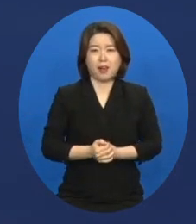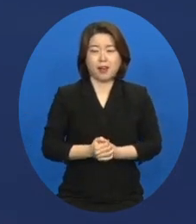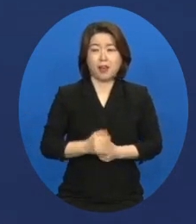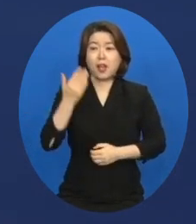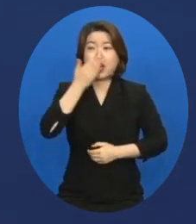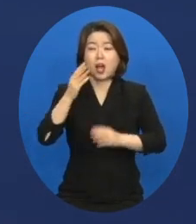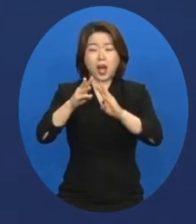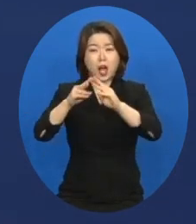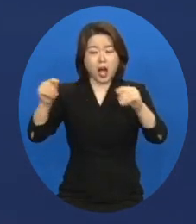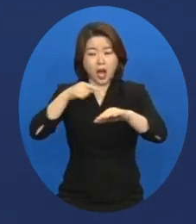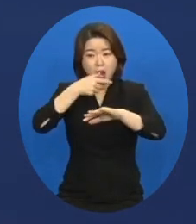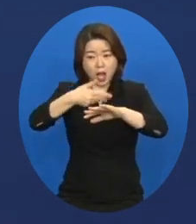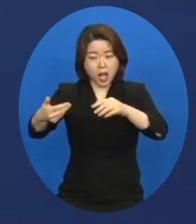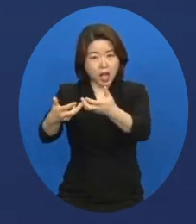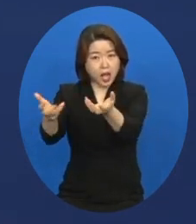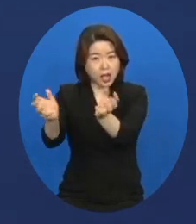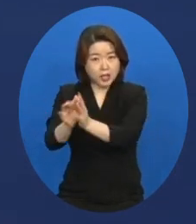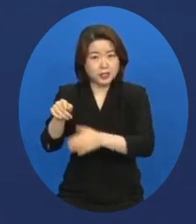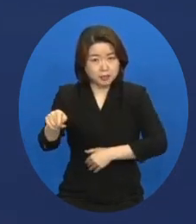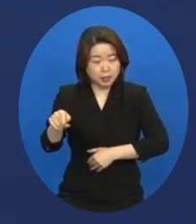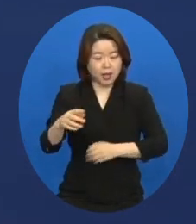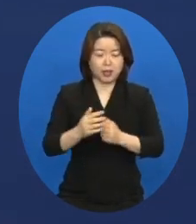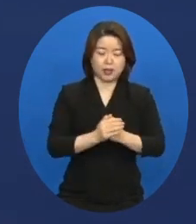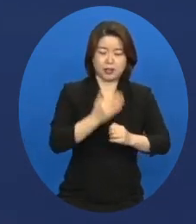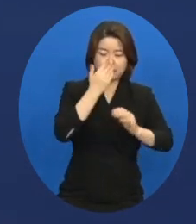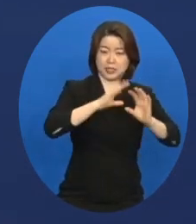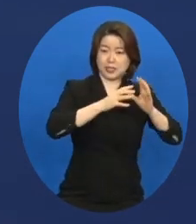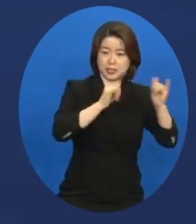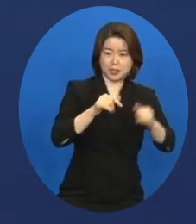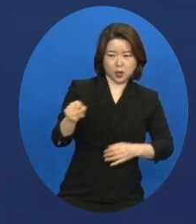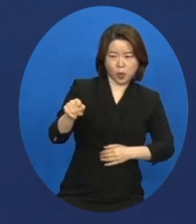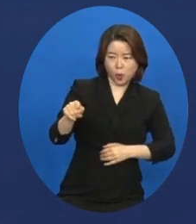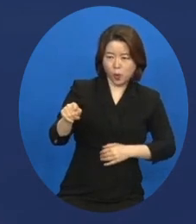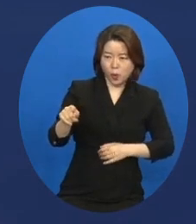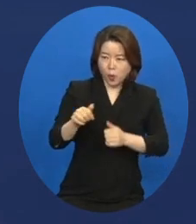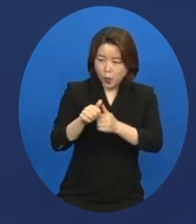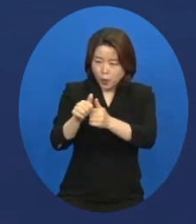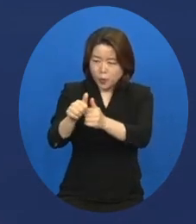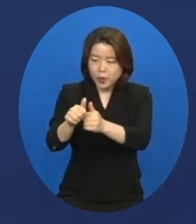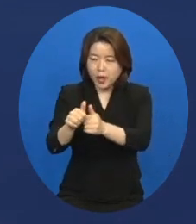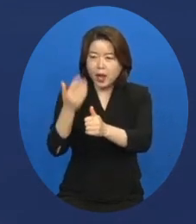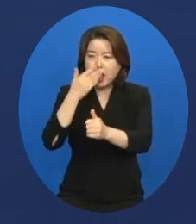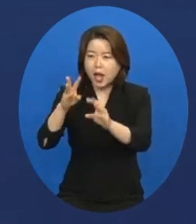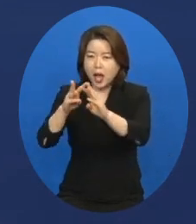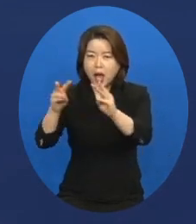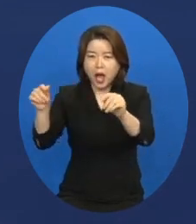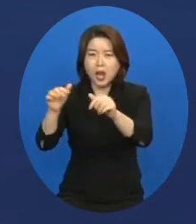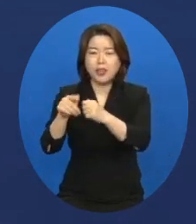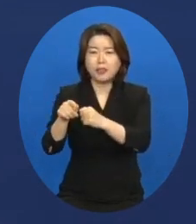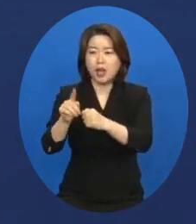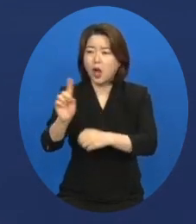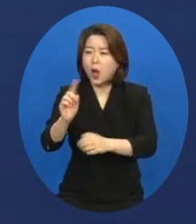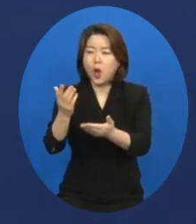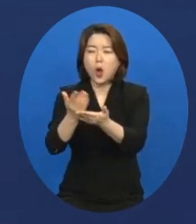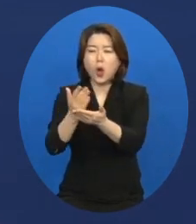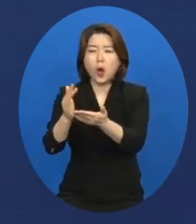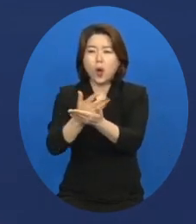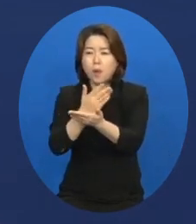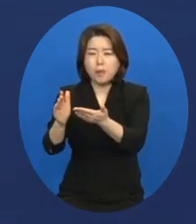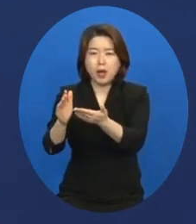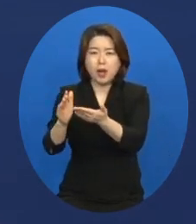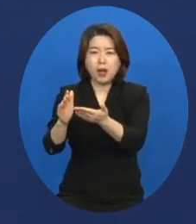가나안 지파들 이스라엘 백성들이 그 지파들 따라 가나안 땅을 어떻게